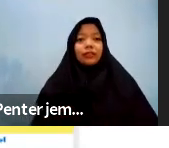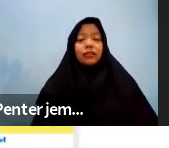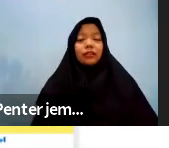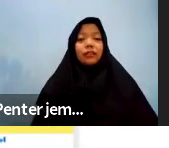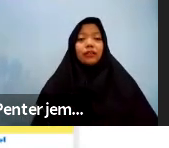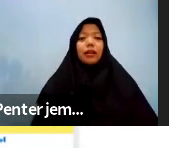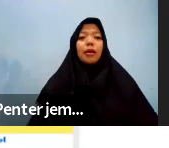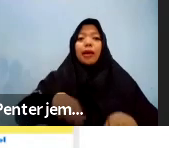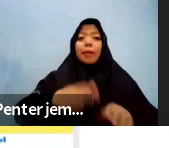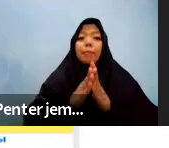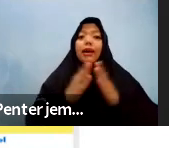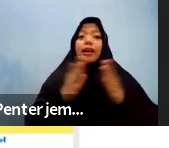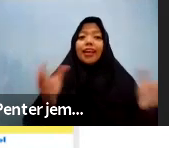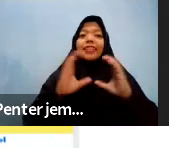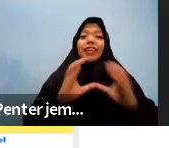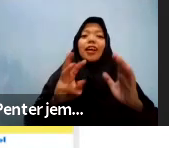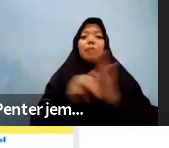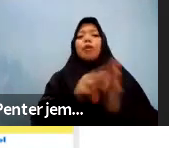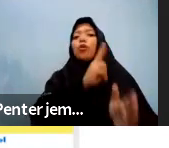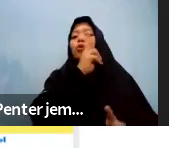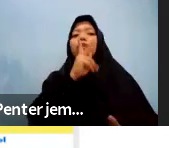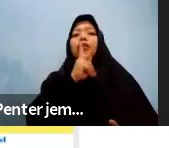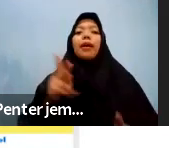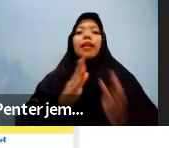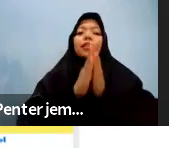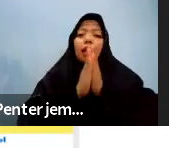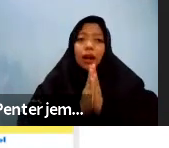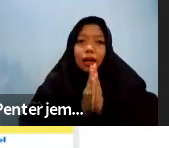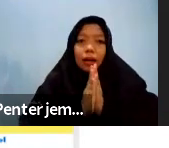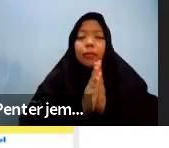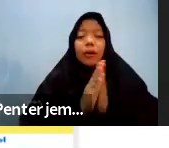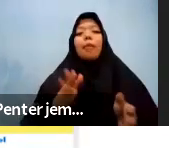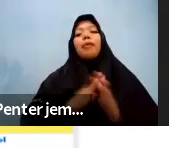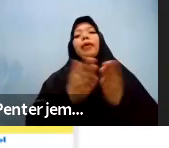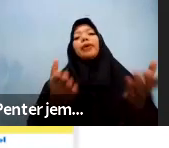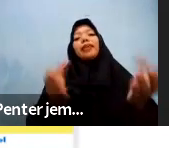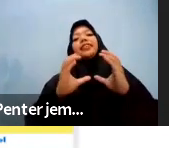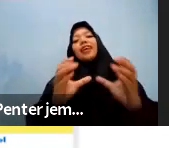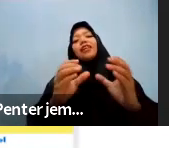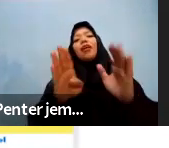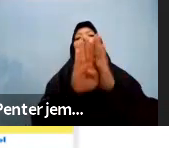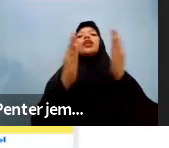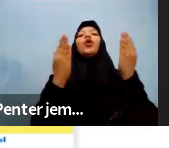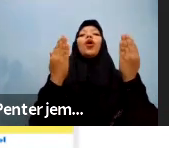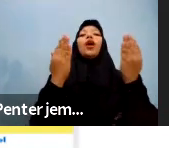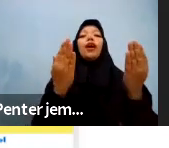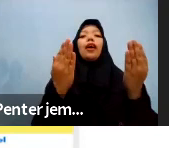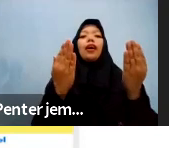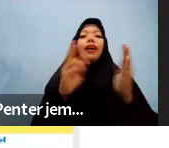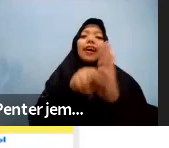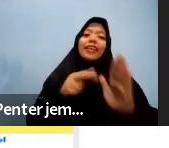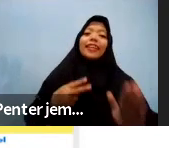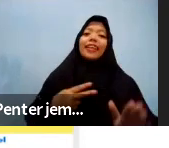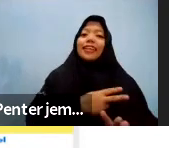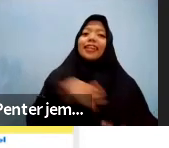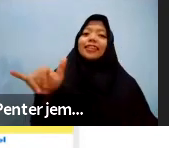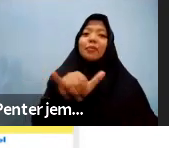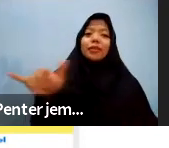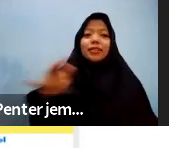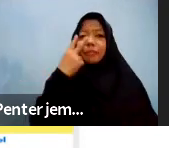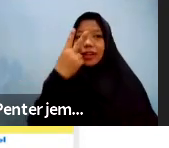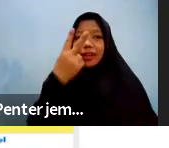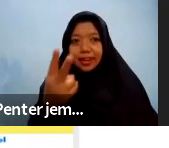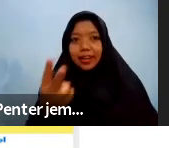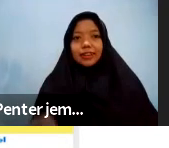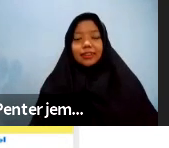bagaimana tentang salam ada bagaimana caranya berdoa nah ini nanti kita sama-sama lihat Lalu